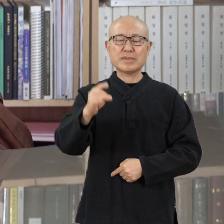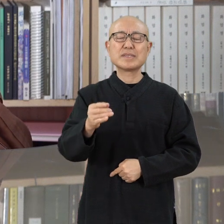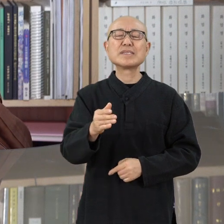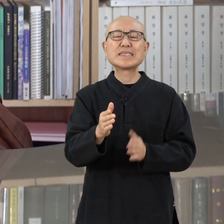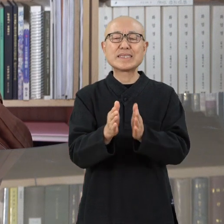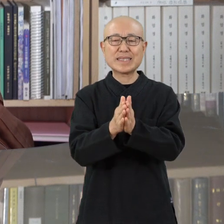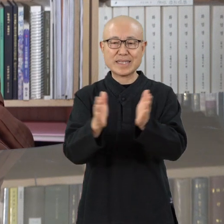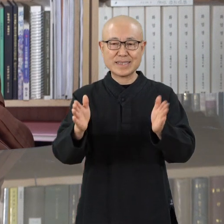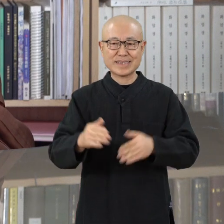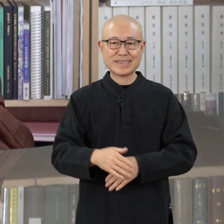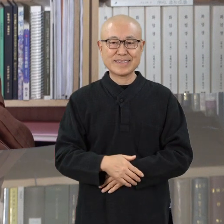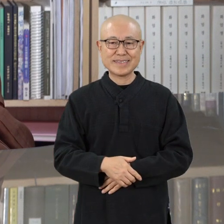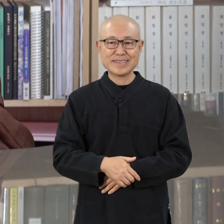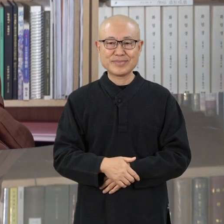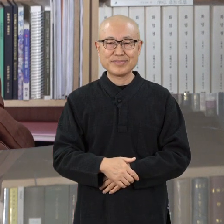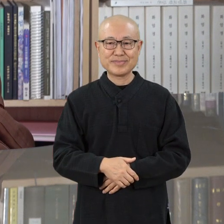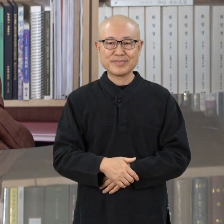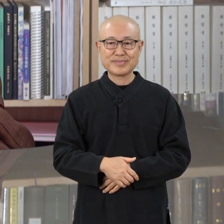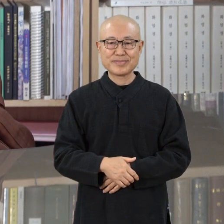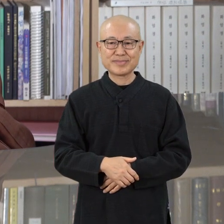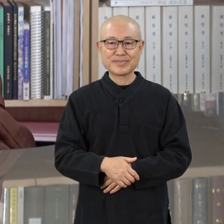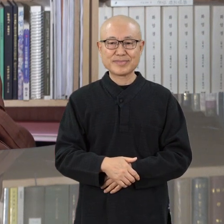그러한 가르침입니다.